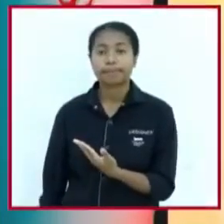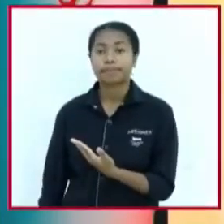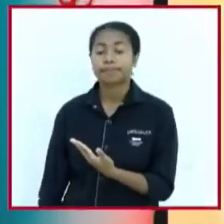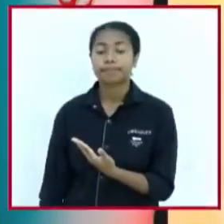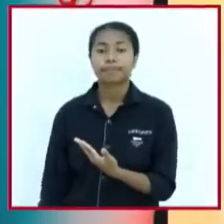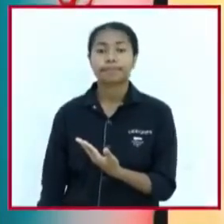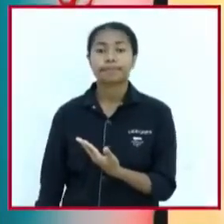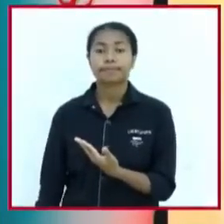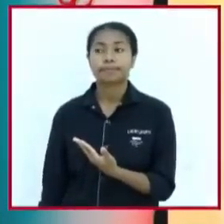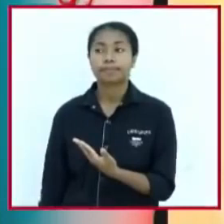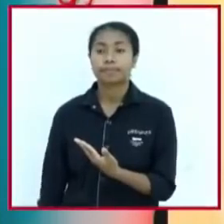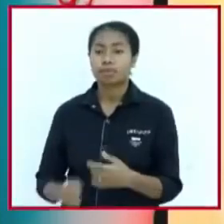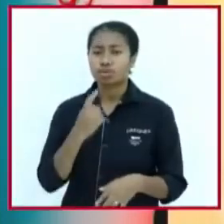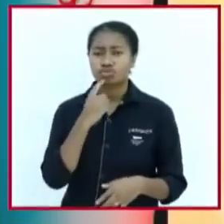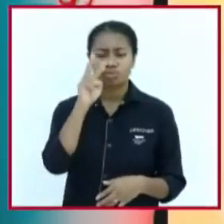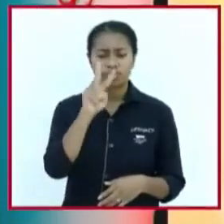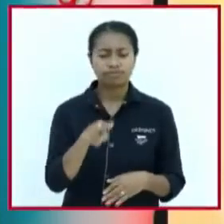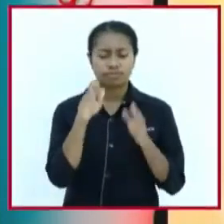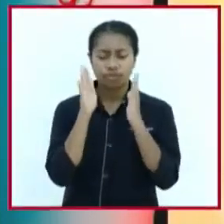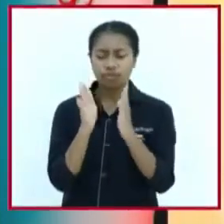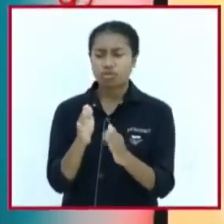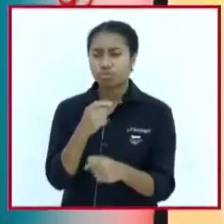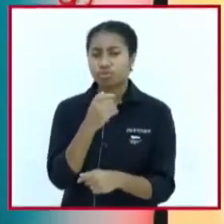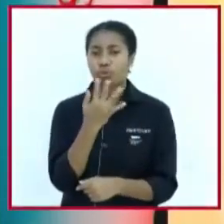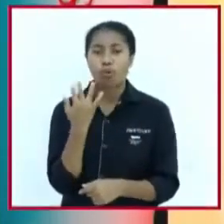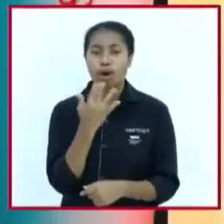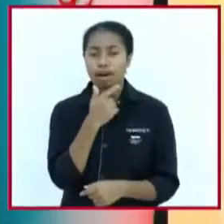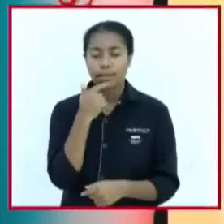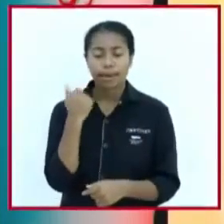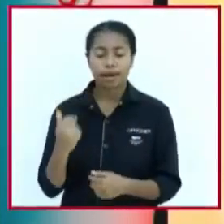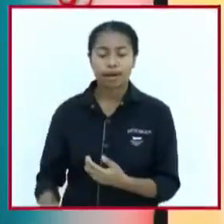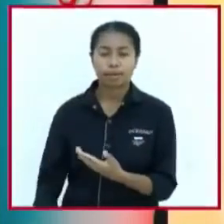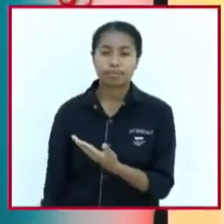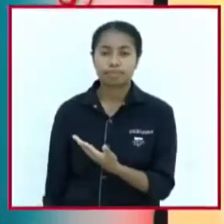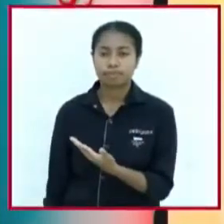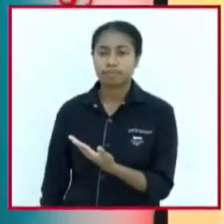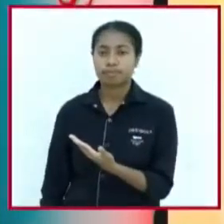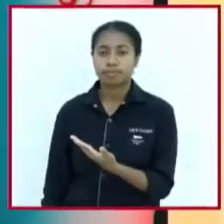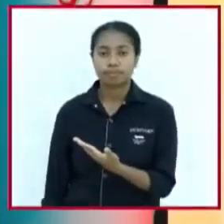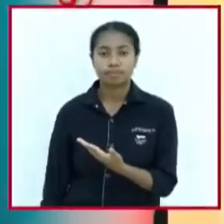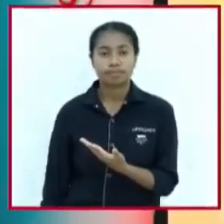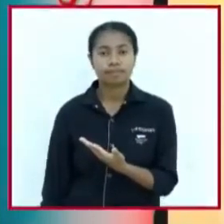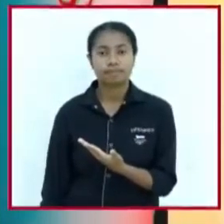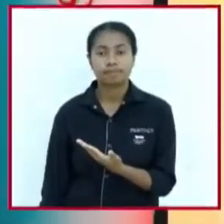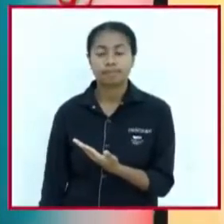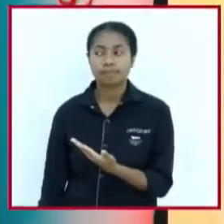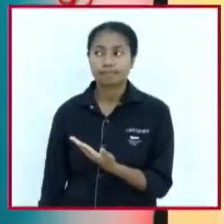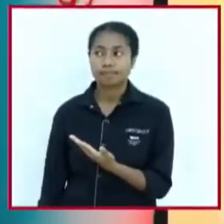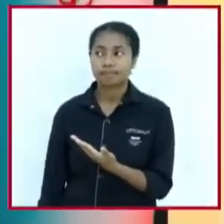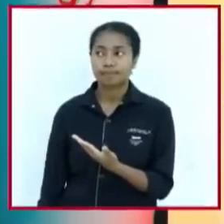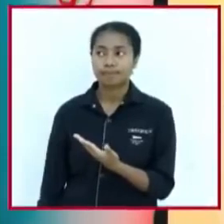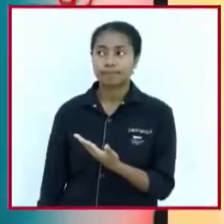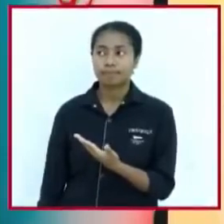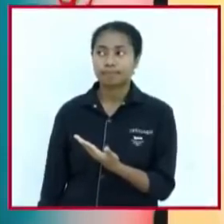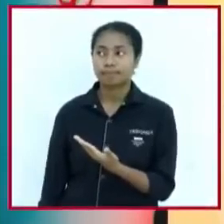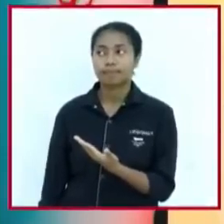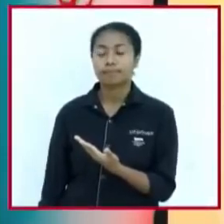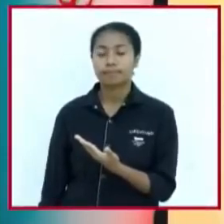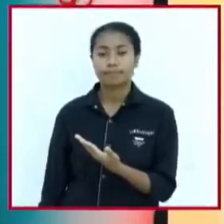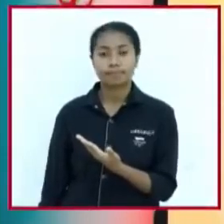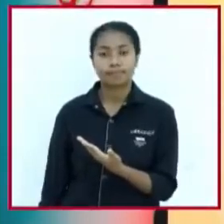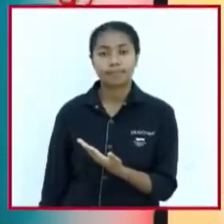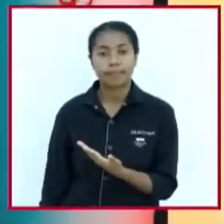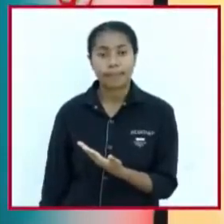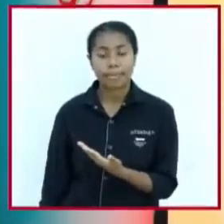banget pasal 7 ada lebih baik terus lebih kuat terus lebih